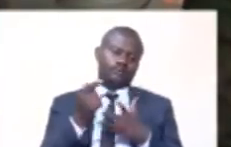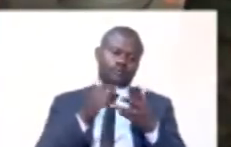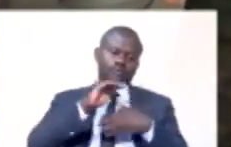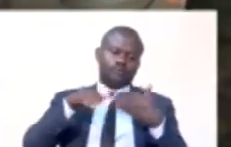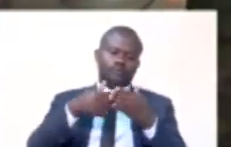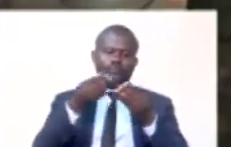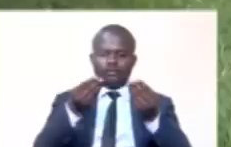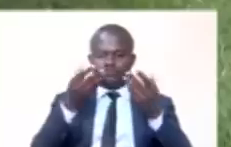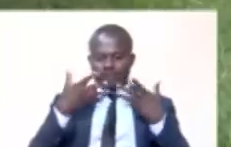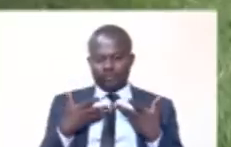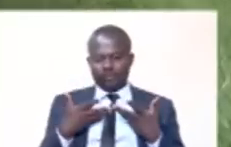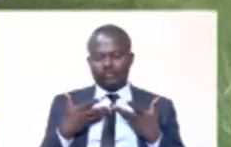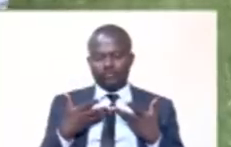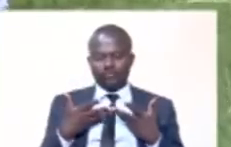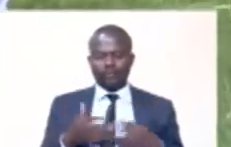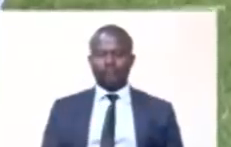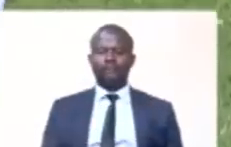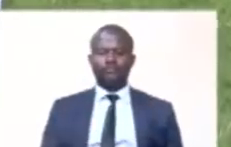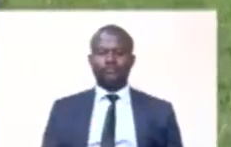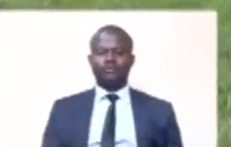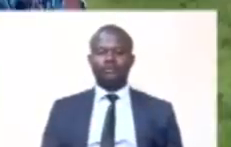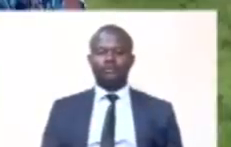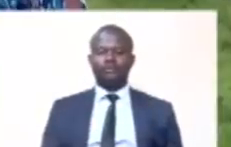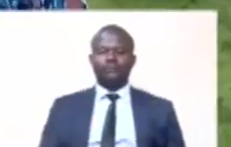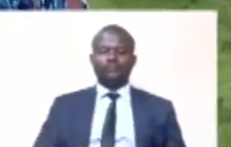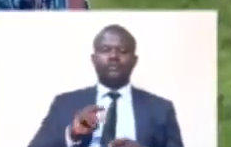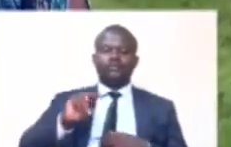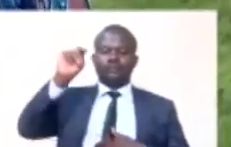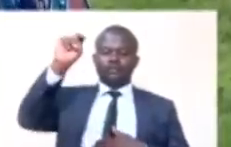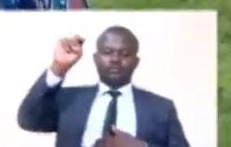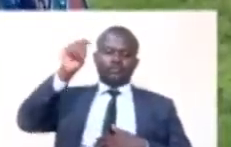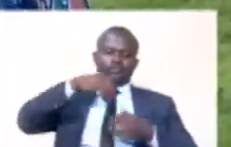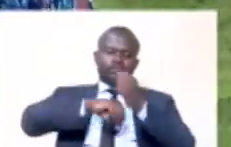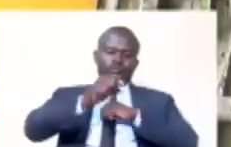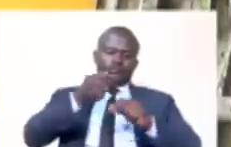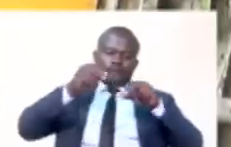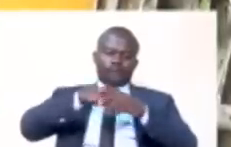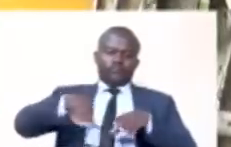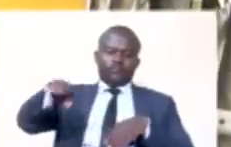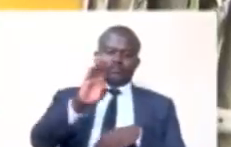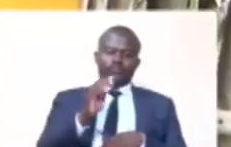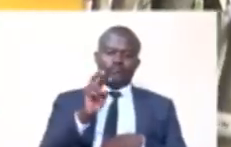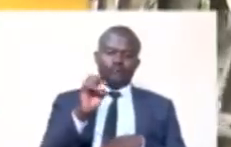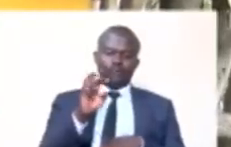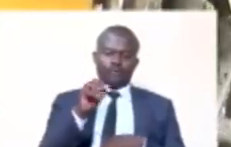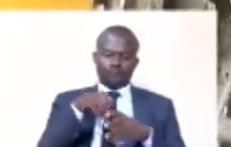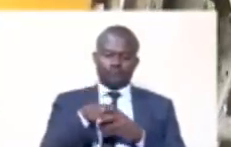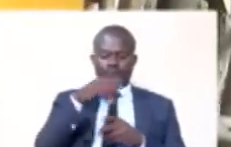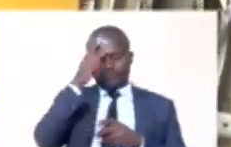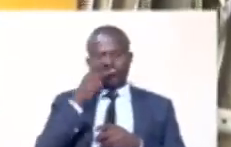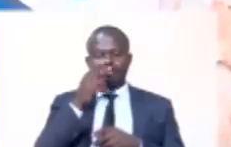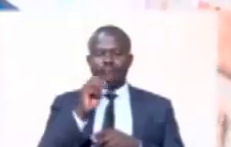byose barabinkorera. Naho mu ntara y'Amajyaruguru iki gikorwa cyabereye mu karere ka Burera, umubyeyi